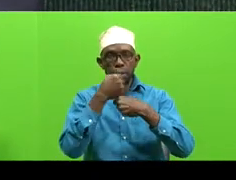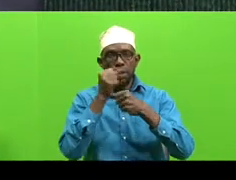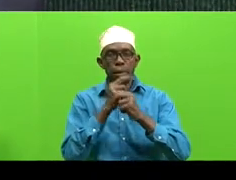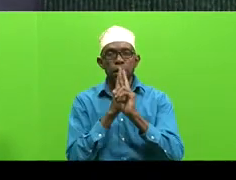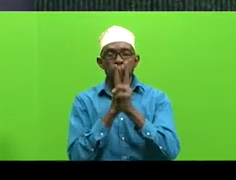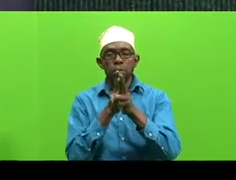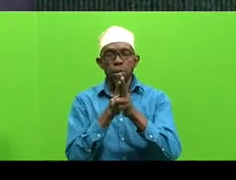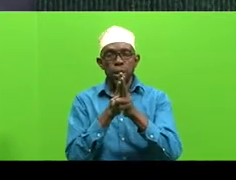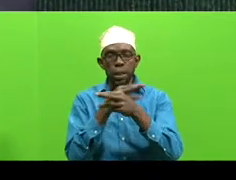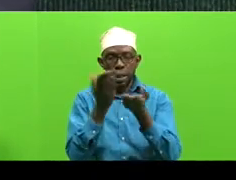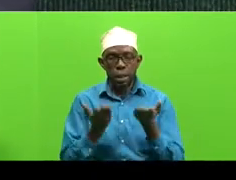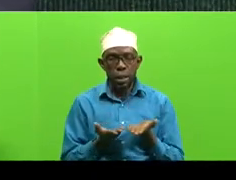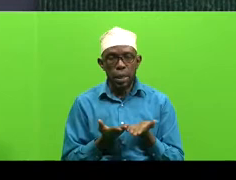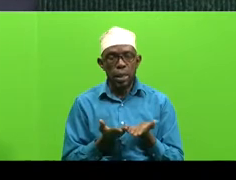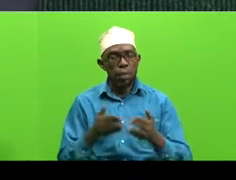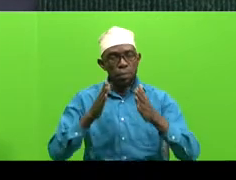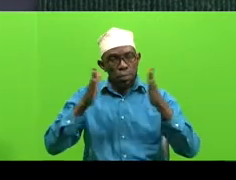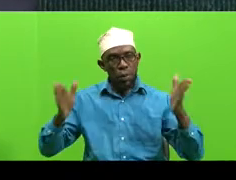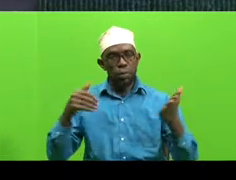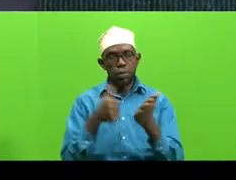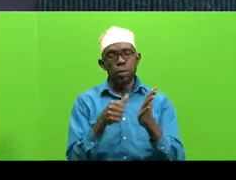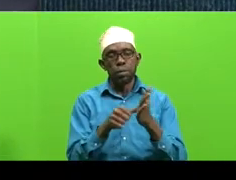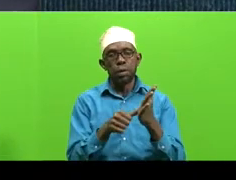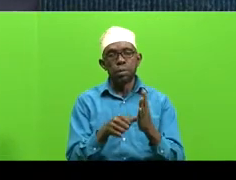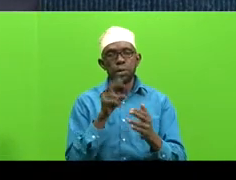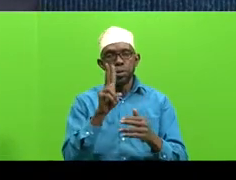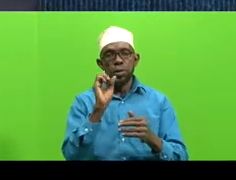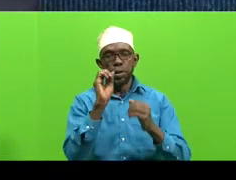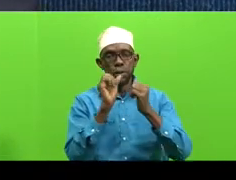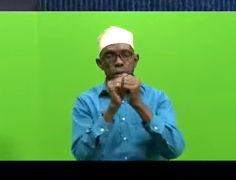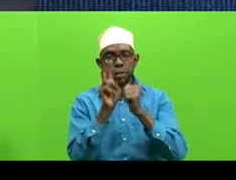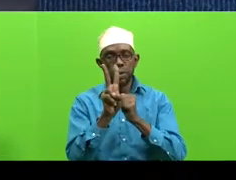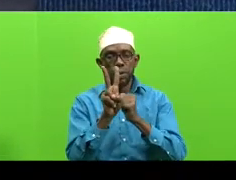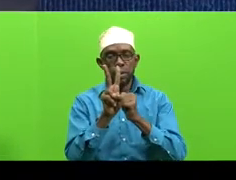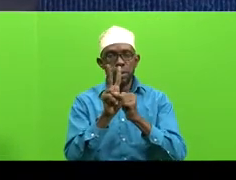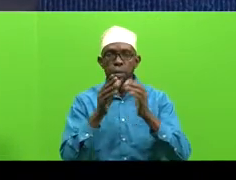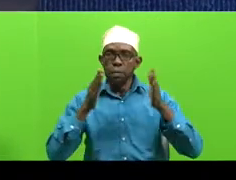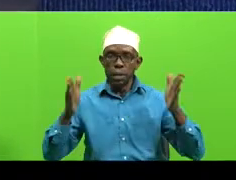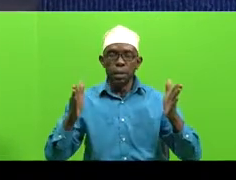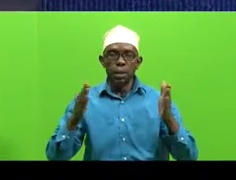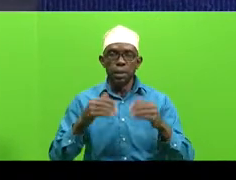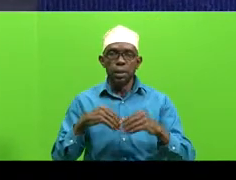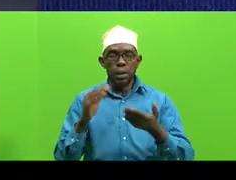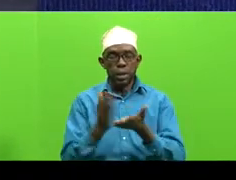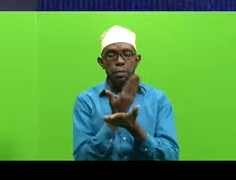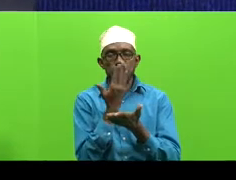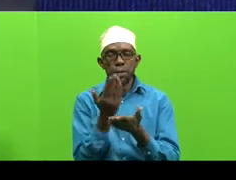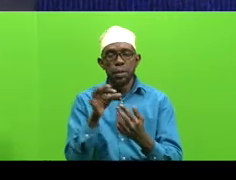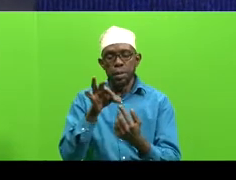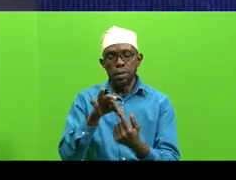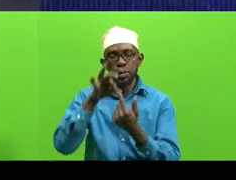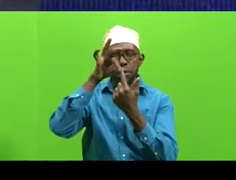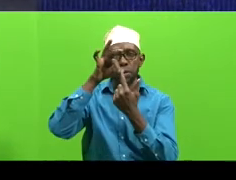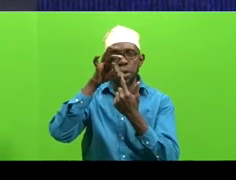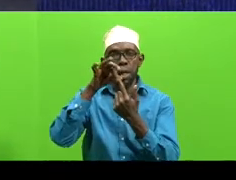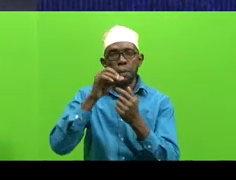Lakini hapa imekuwa ni tatizo kubwa, kuanzia 2017 ndio ilianza kuonekana kwa ukubwa, ukawa kuna mambo fulani especially ambayo yanahusika